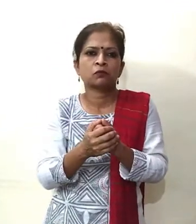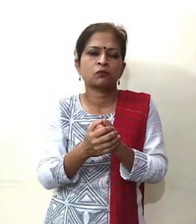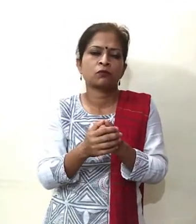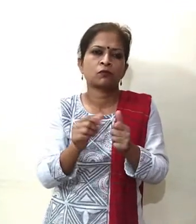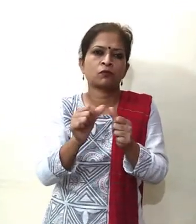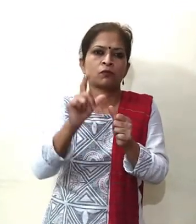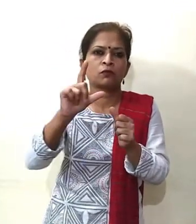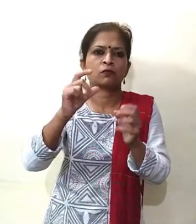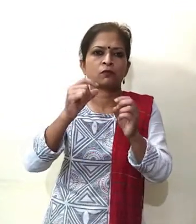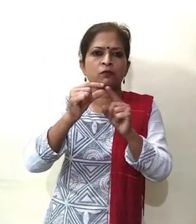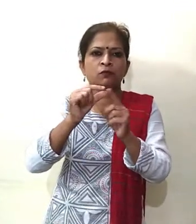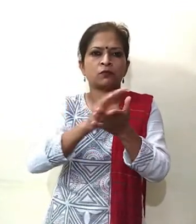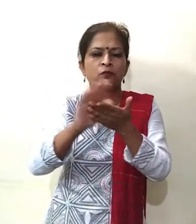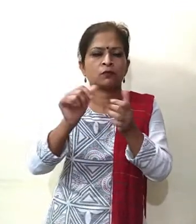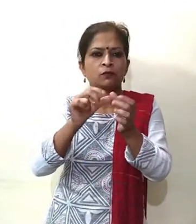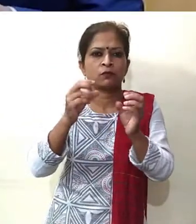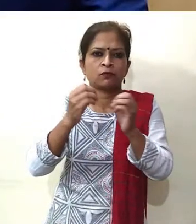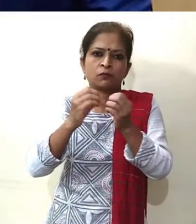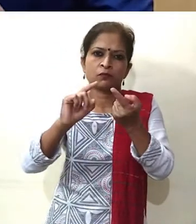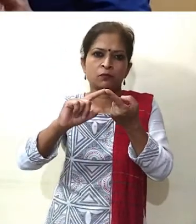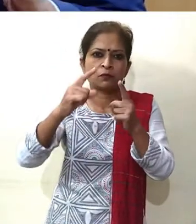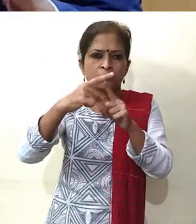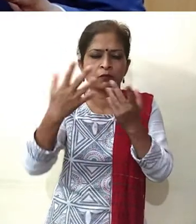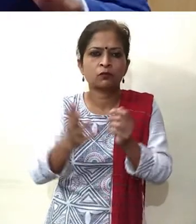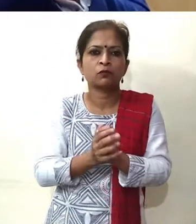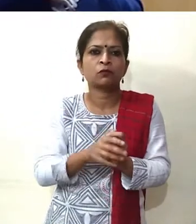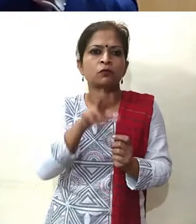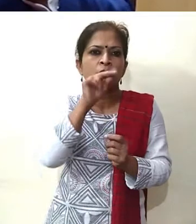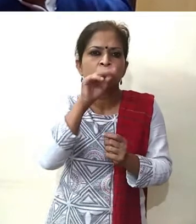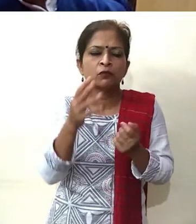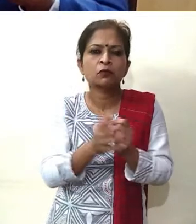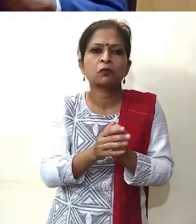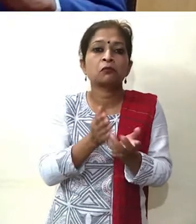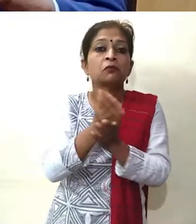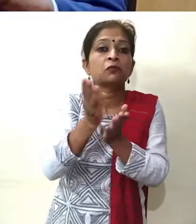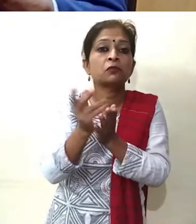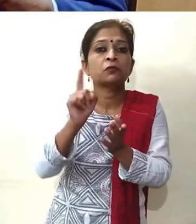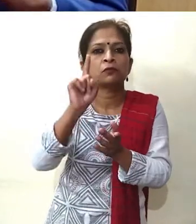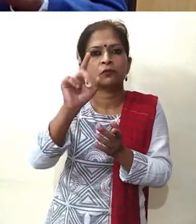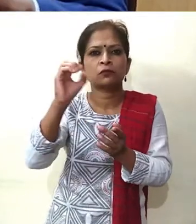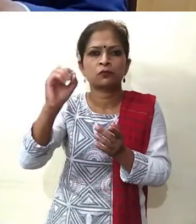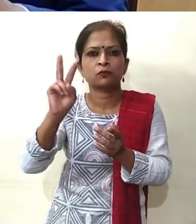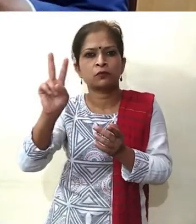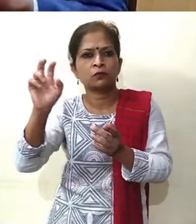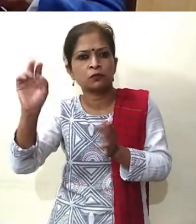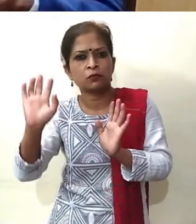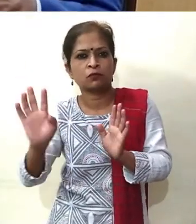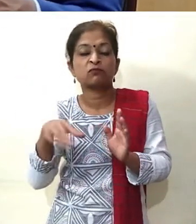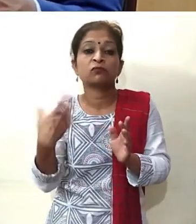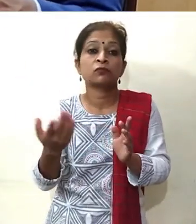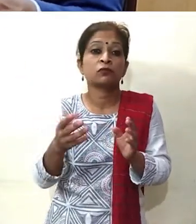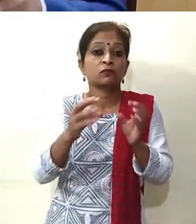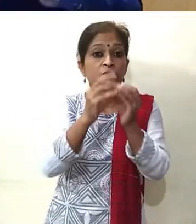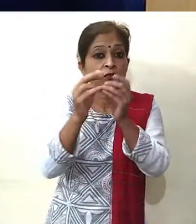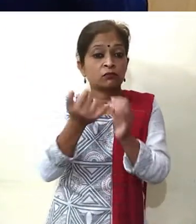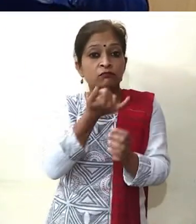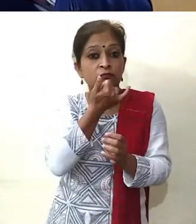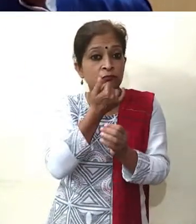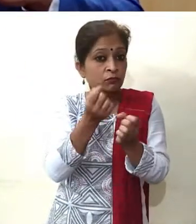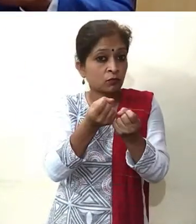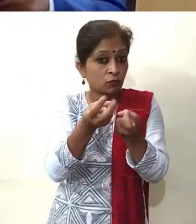अल्फ़ाबेट्स हैं जिनका की प्रोनाउंसिएशन लगभग 1020 तरीके से किया जा सकता है, इसलिए स्पेलिंग एरर्स बहुत होते